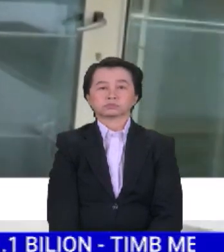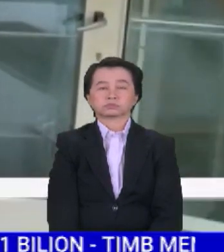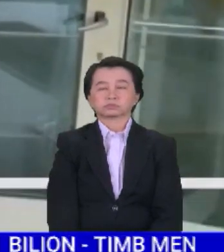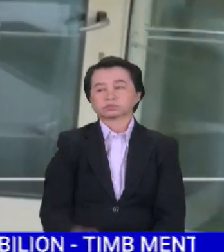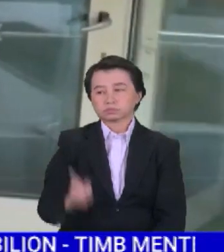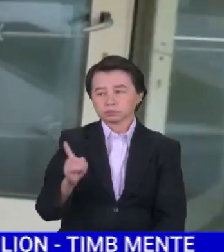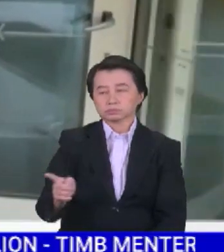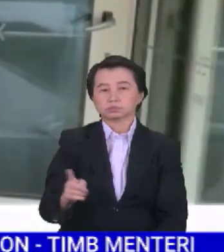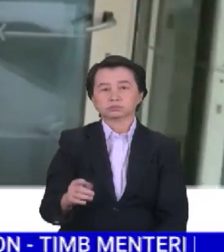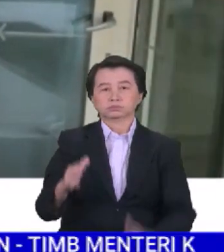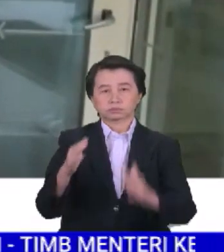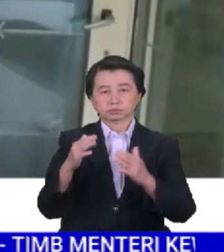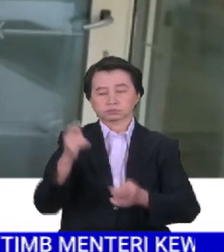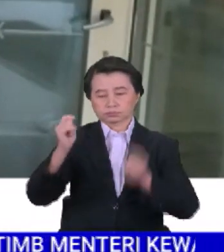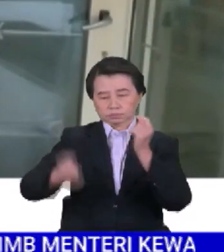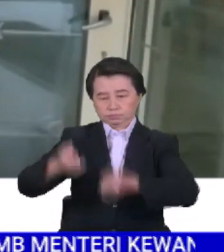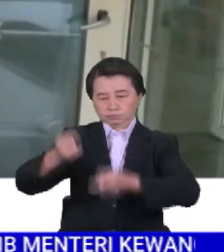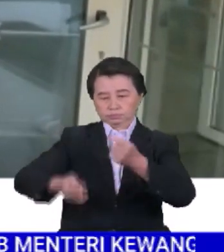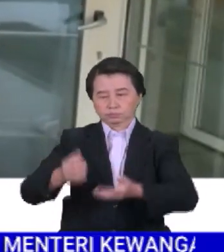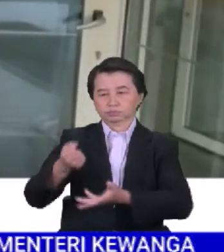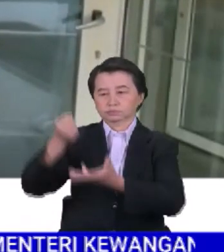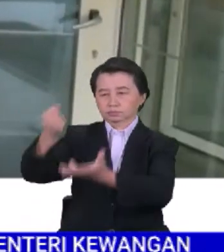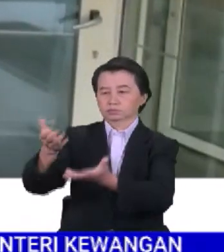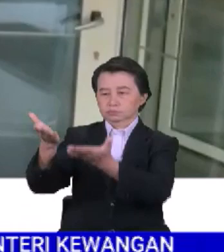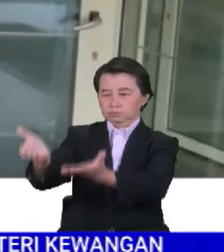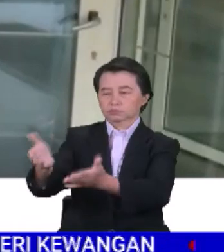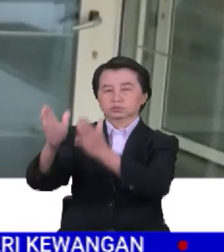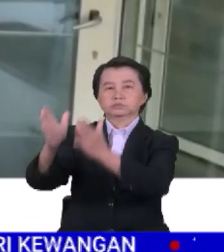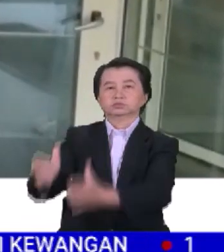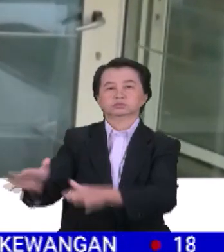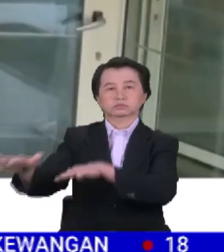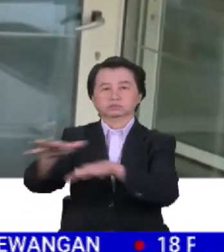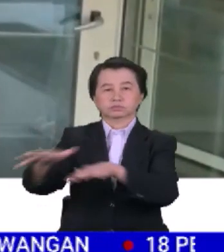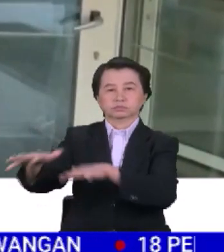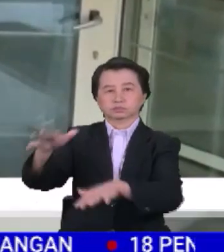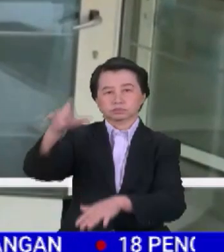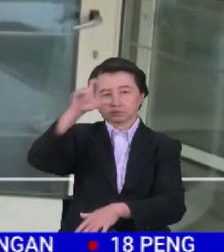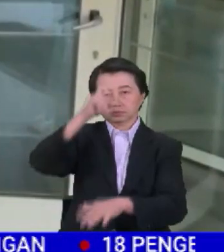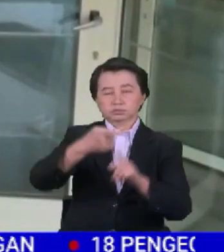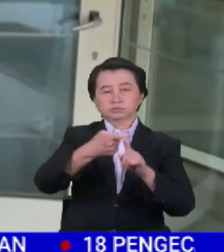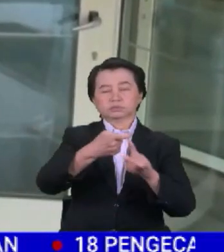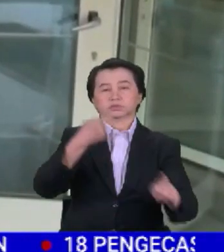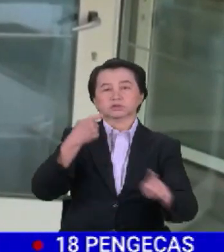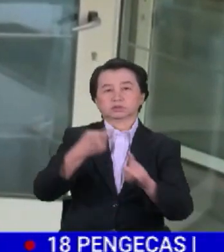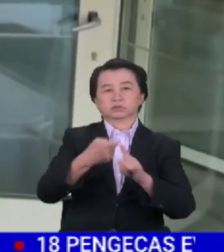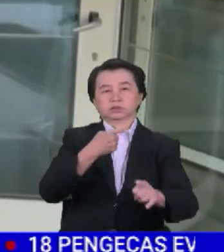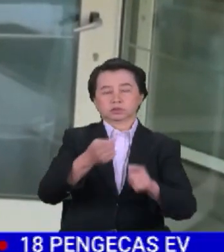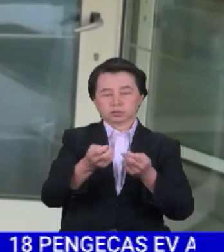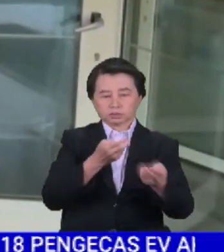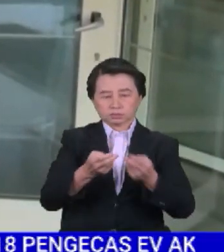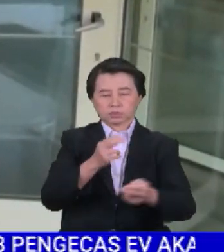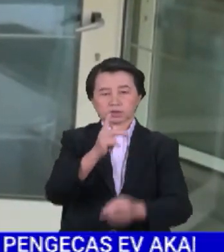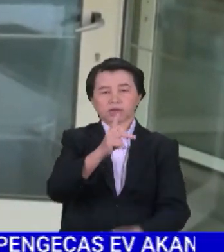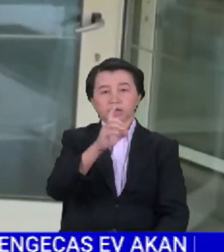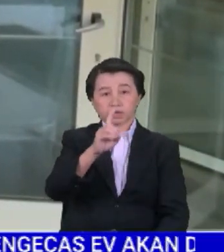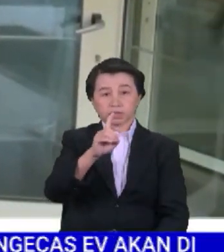Merupakan derma dan sumbangan kita kepada mangsa gempa bumi Turki daripada pihak pengurusan